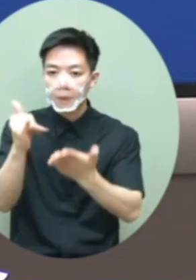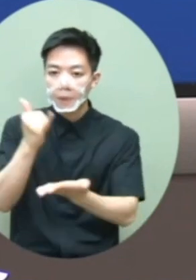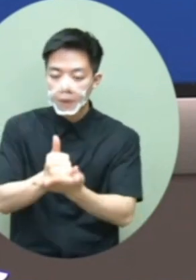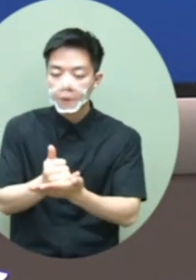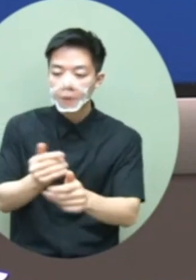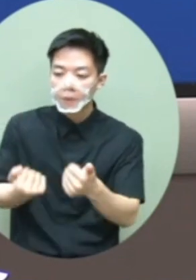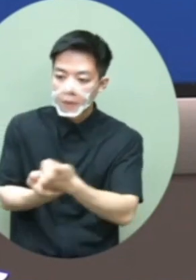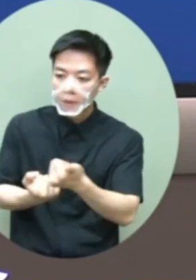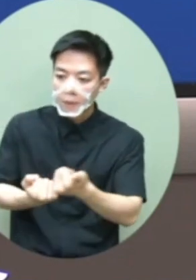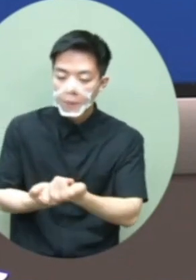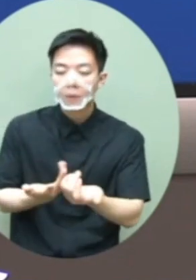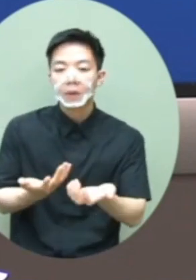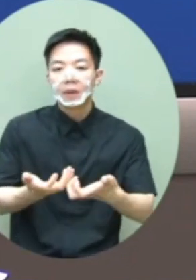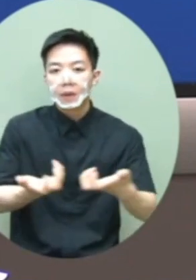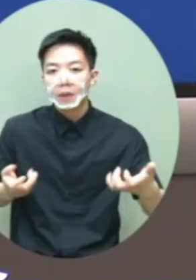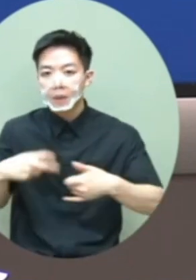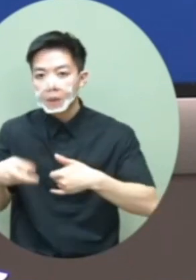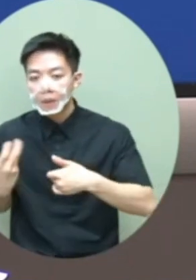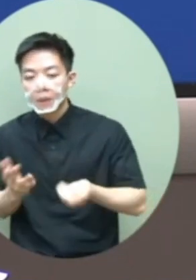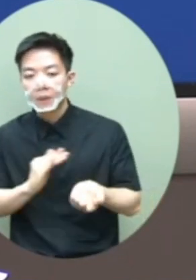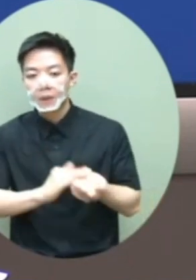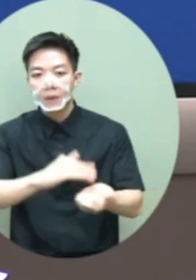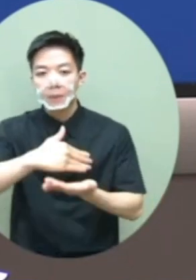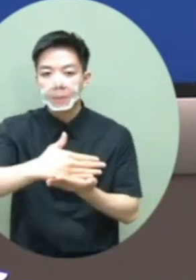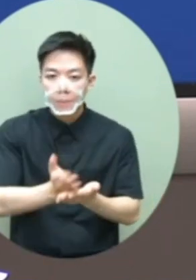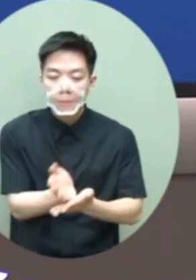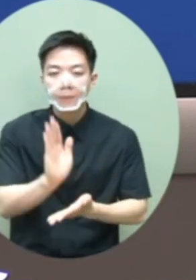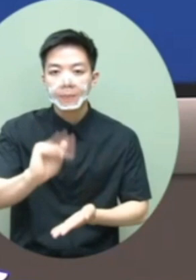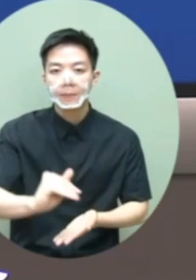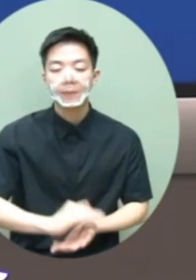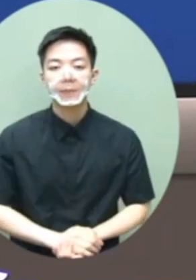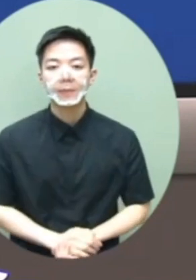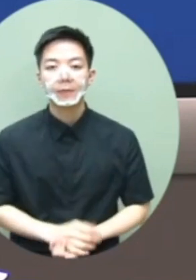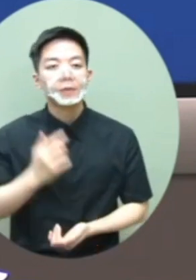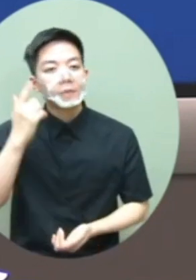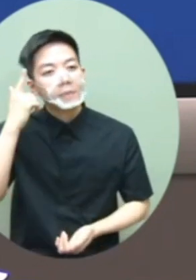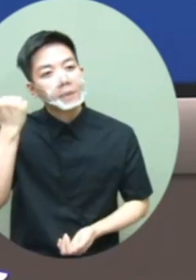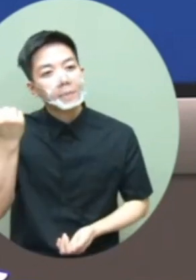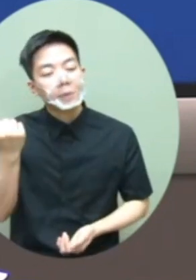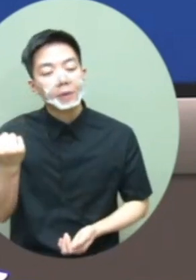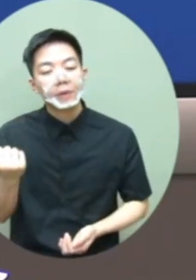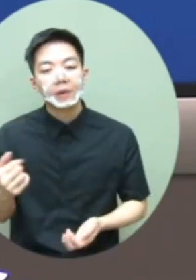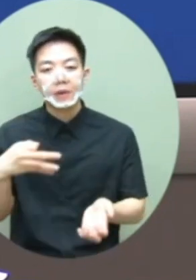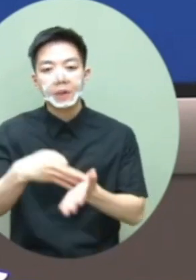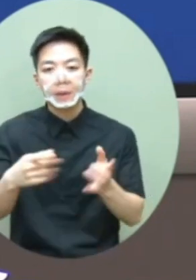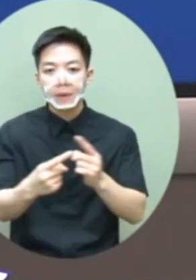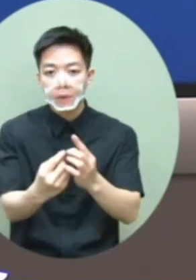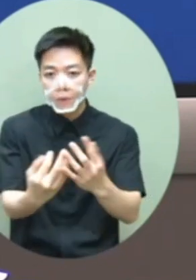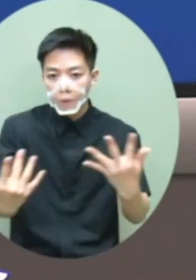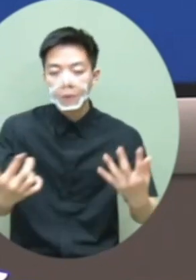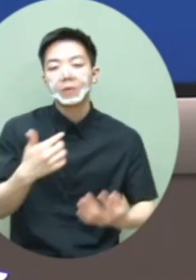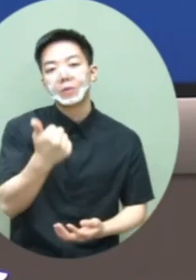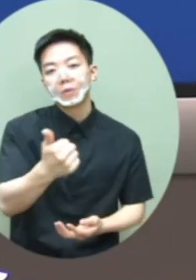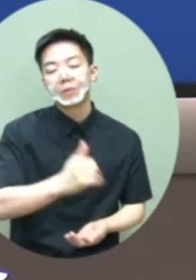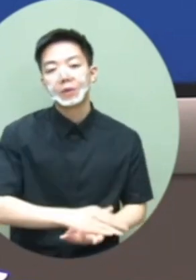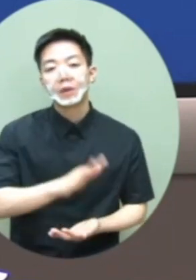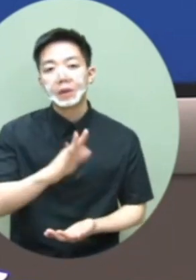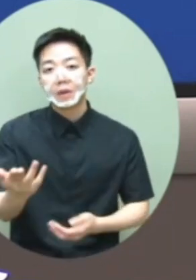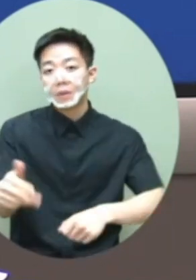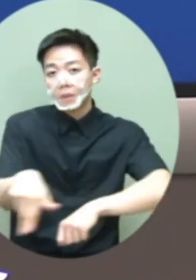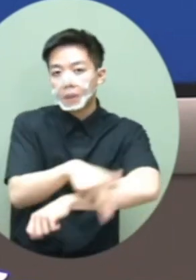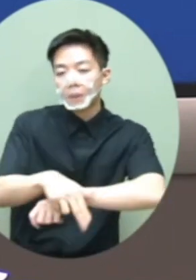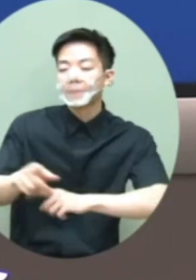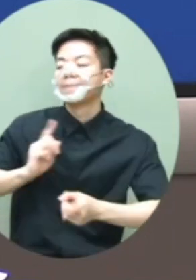离啊或者治疗的服务啦。我当然希望越多人参加越好啦，但由於它是自愿性，而且